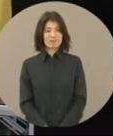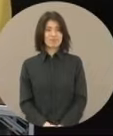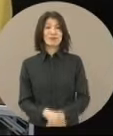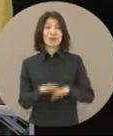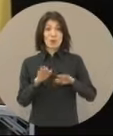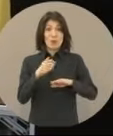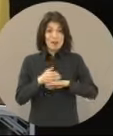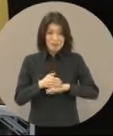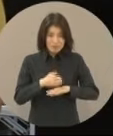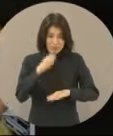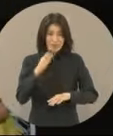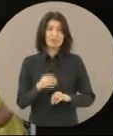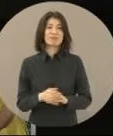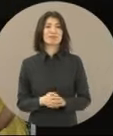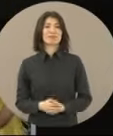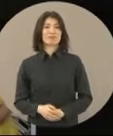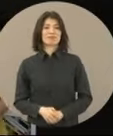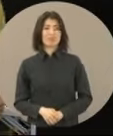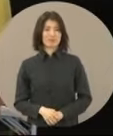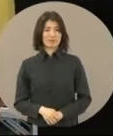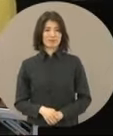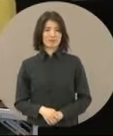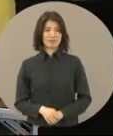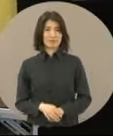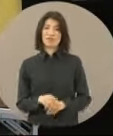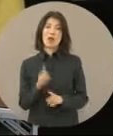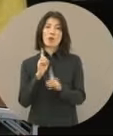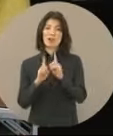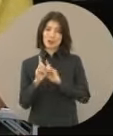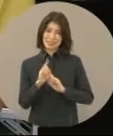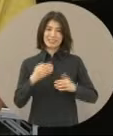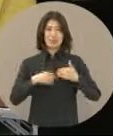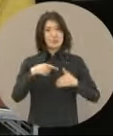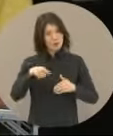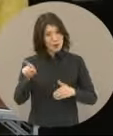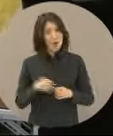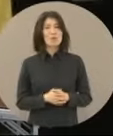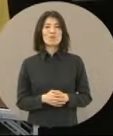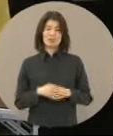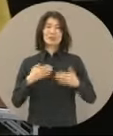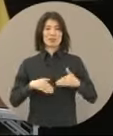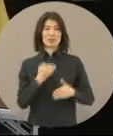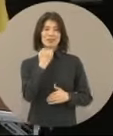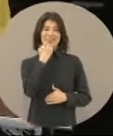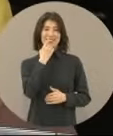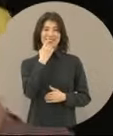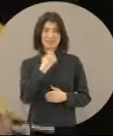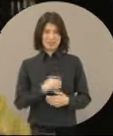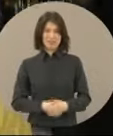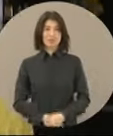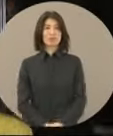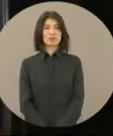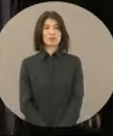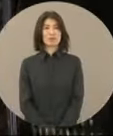館長、今日は本当にありがとうございました。 ありがとうございました。川越祭りを楽しみましょう。 はい、楽しみですね。